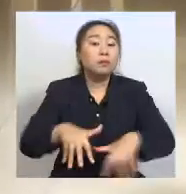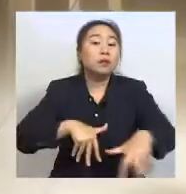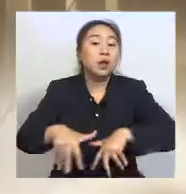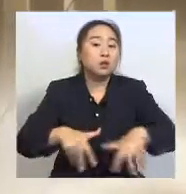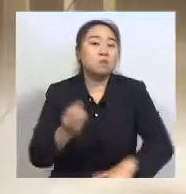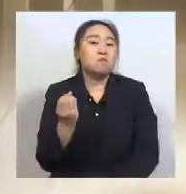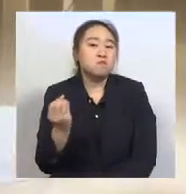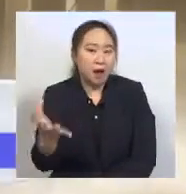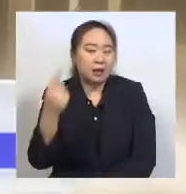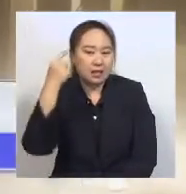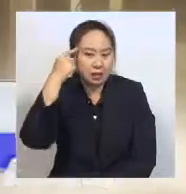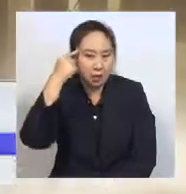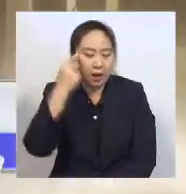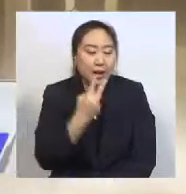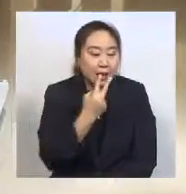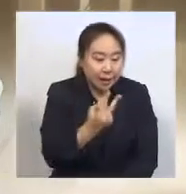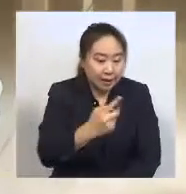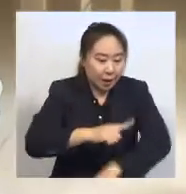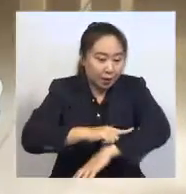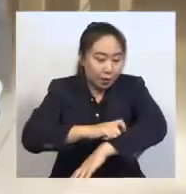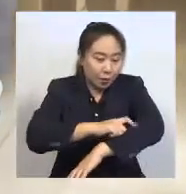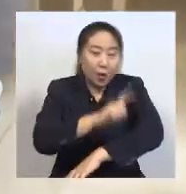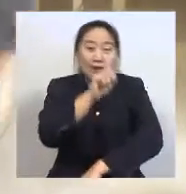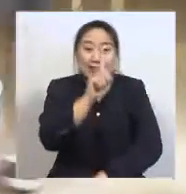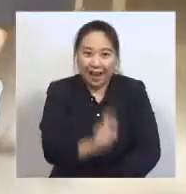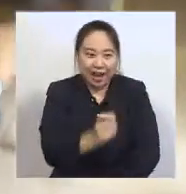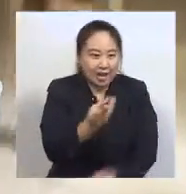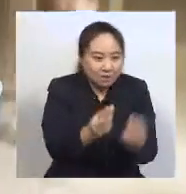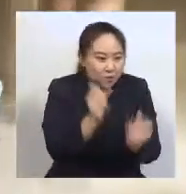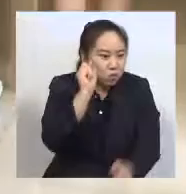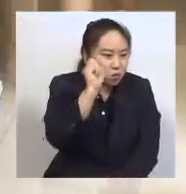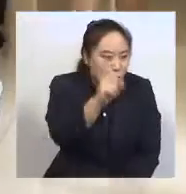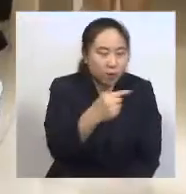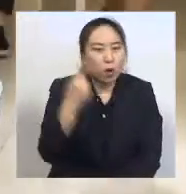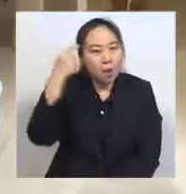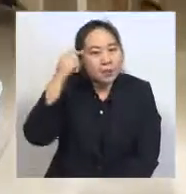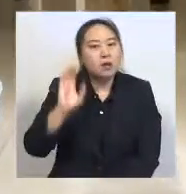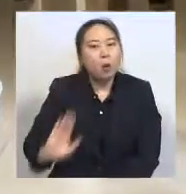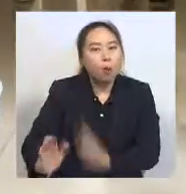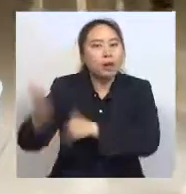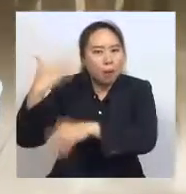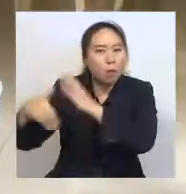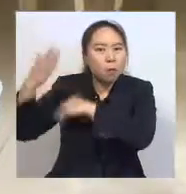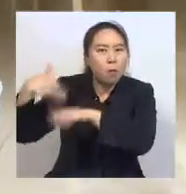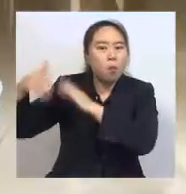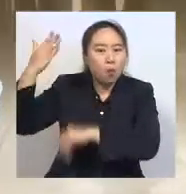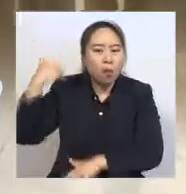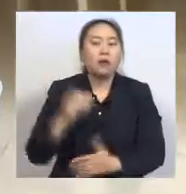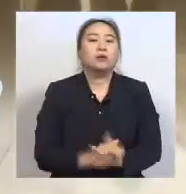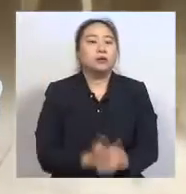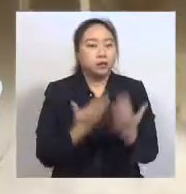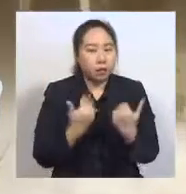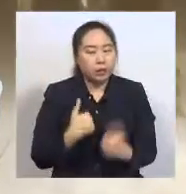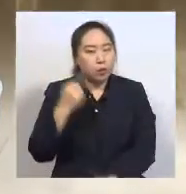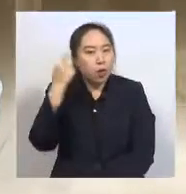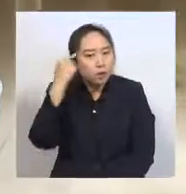ห็นว่ามันตายทันทีอันนั้นคือเป็นความคิดของเขาตั้งแต่โบราณมาแล้วทีนี้เราต้องมาปรับ